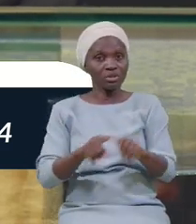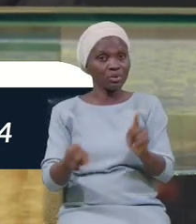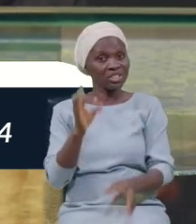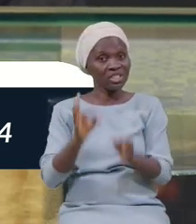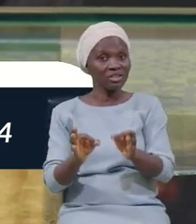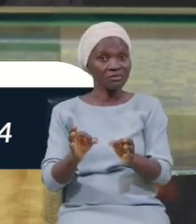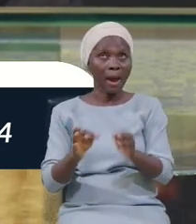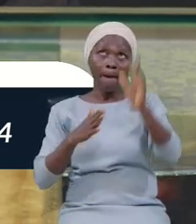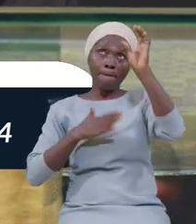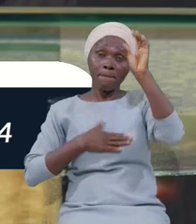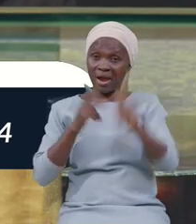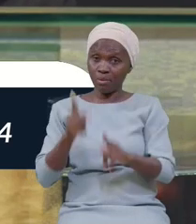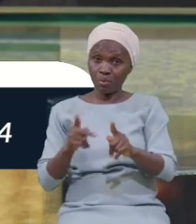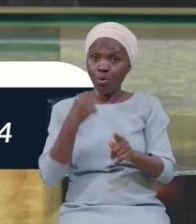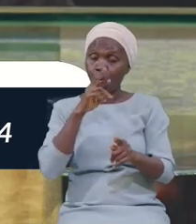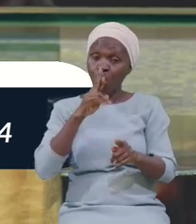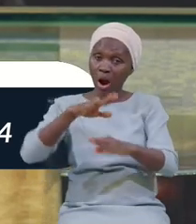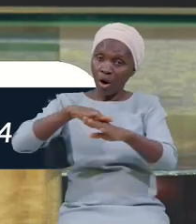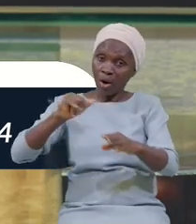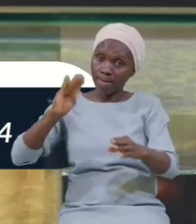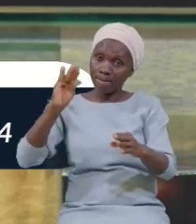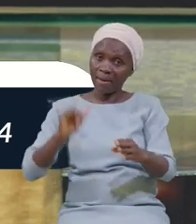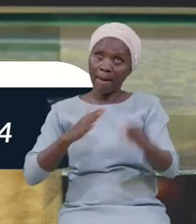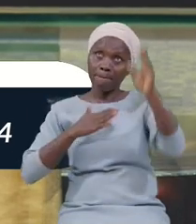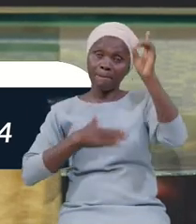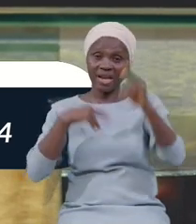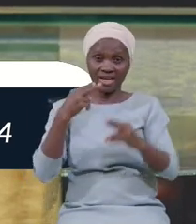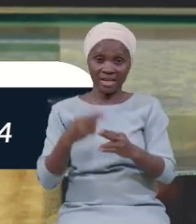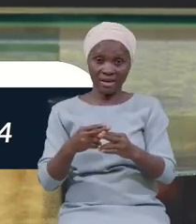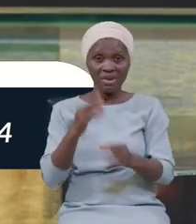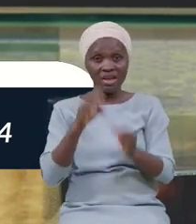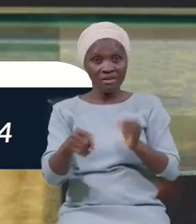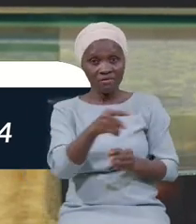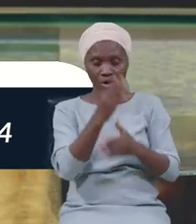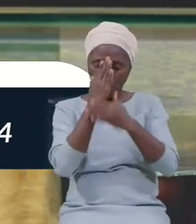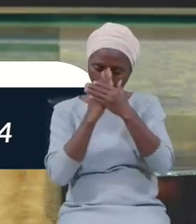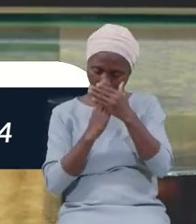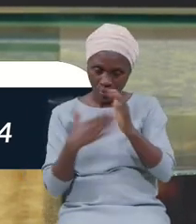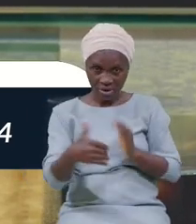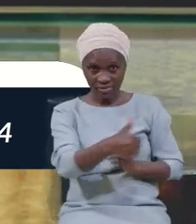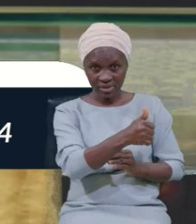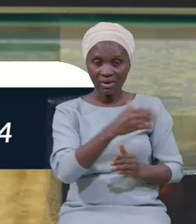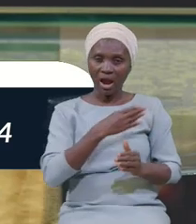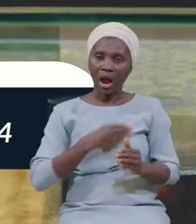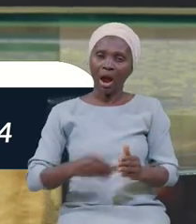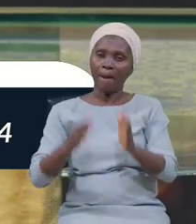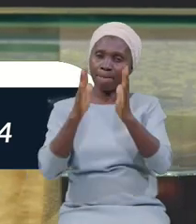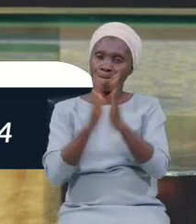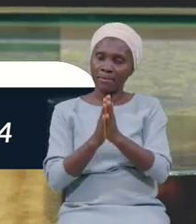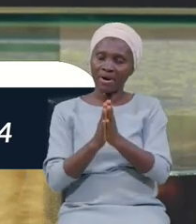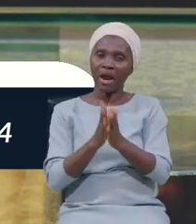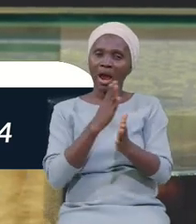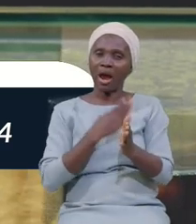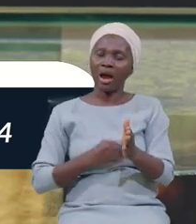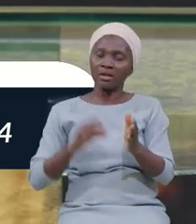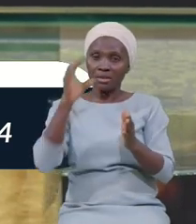peuple sur qui est invoqué mon nom s'humilie, prie et cherche ma face, et s'il se détourne de